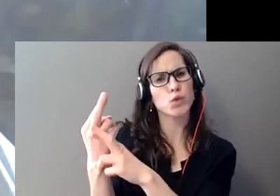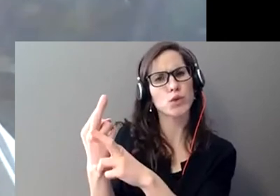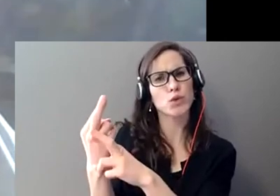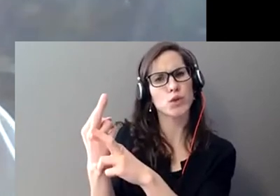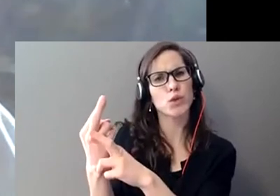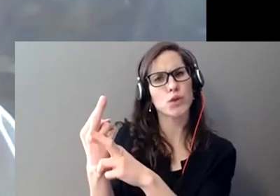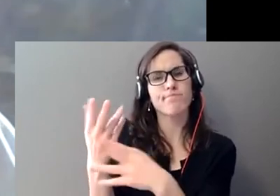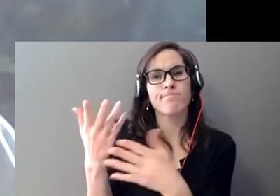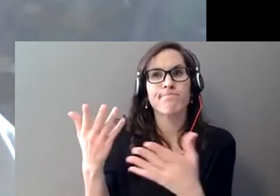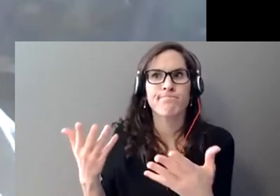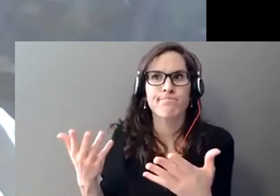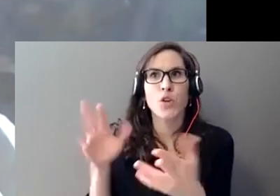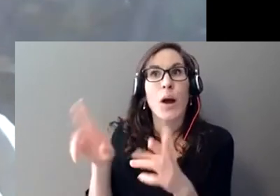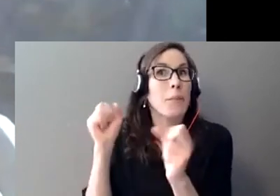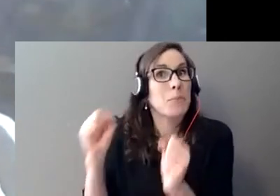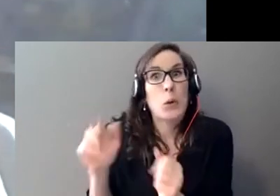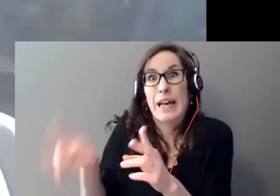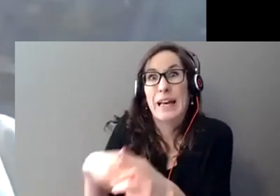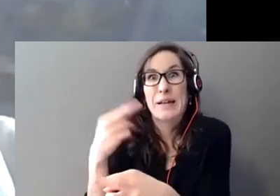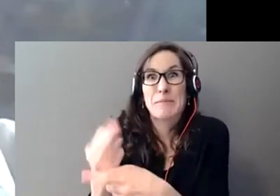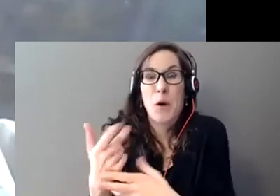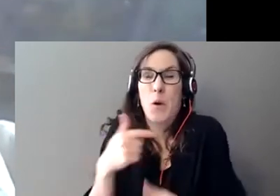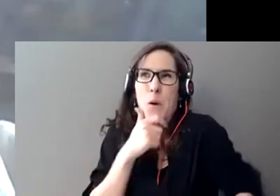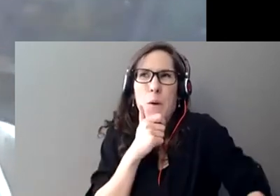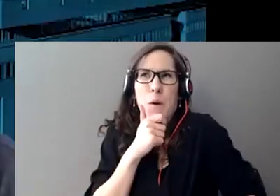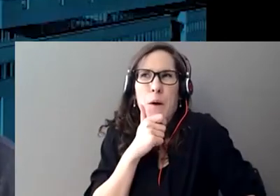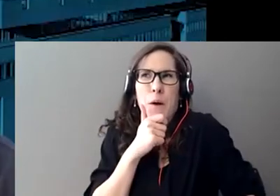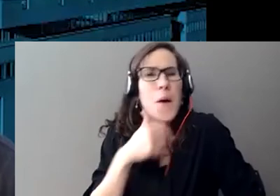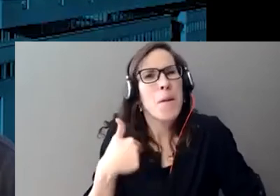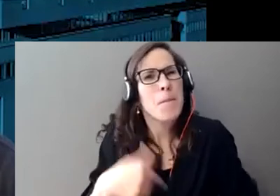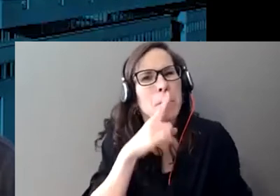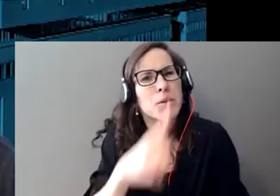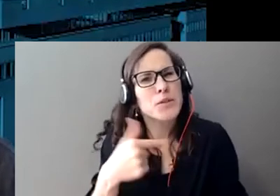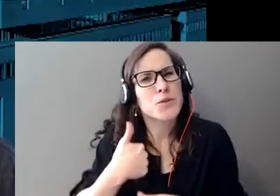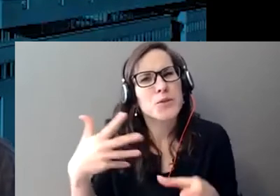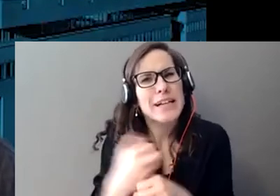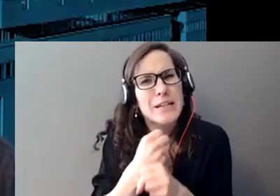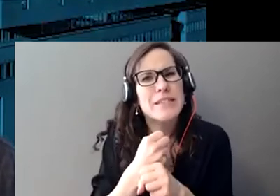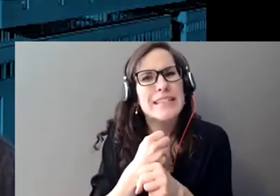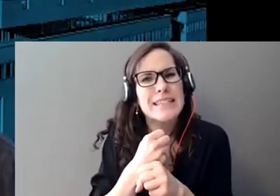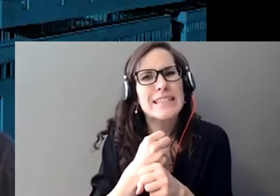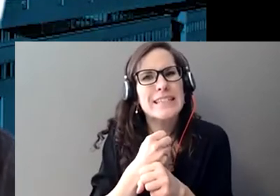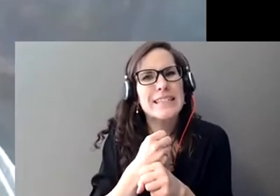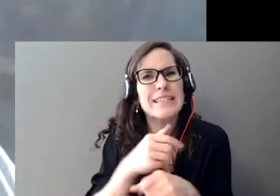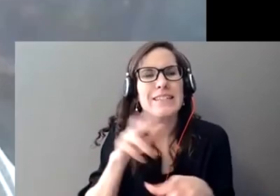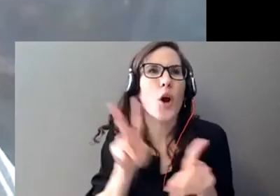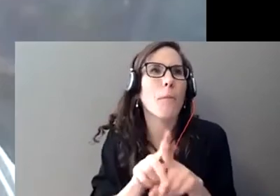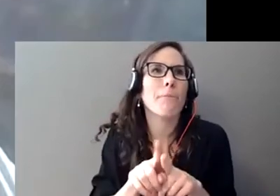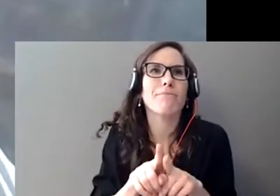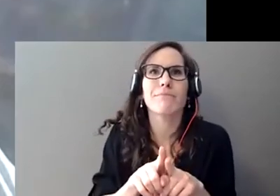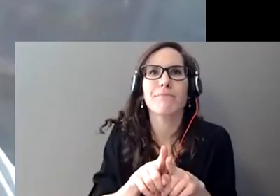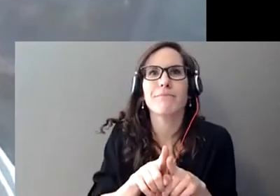autrement qu'en disant je ne pas certain qu'on ait réussi de manière en tout cas révolutionnaire